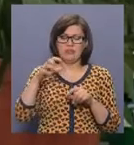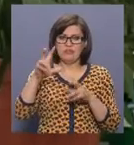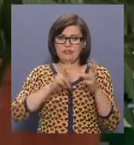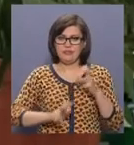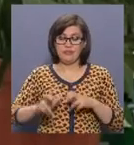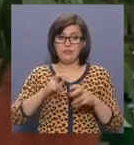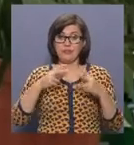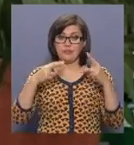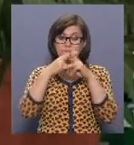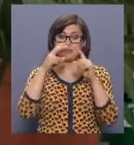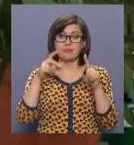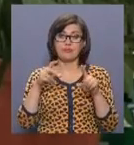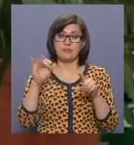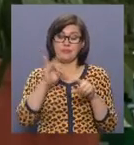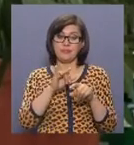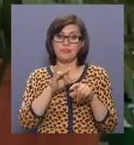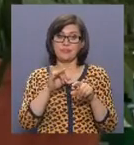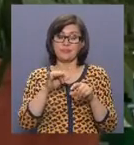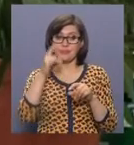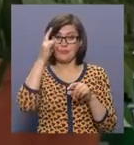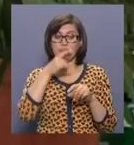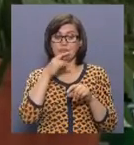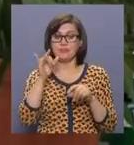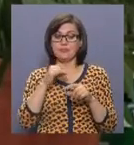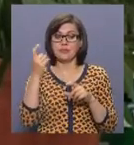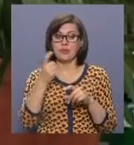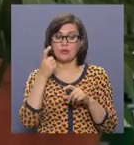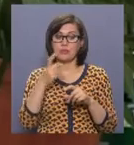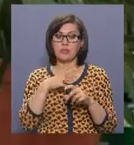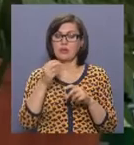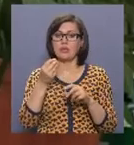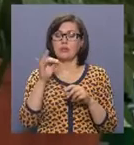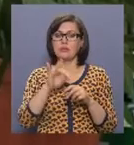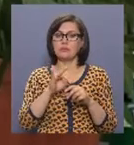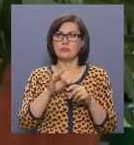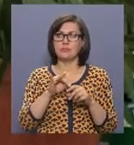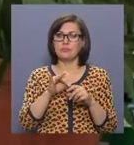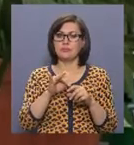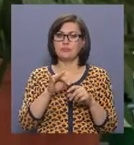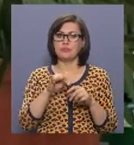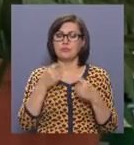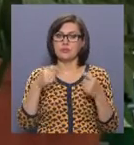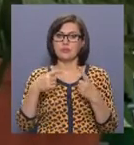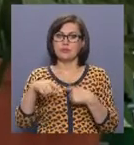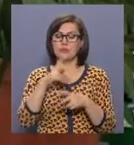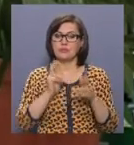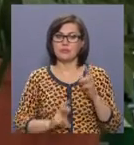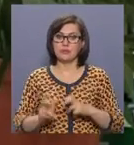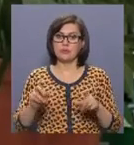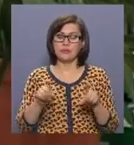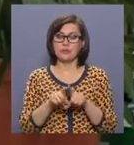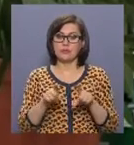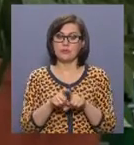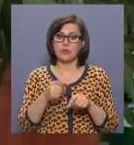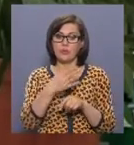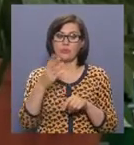университеті техникалық, және Қазақ экономика, қаржы және сауда университеті.